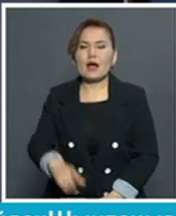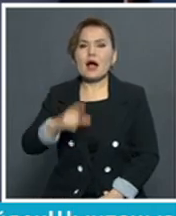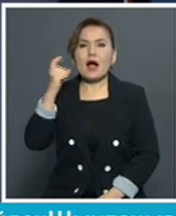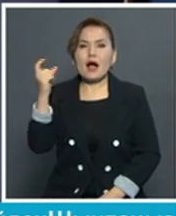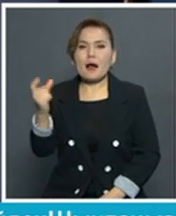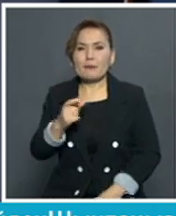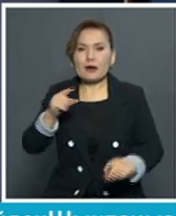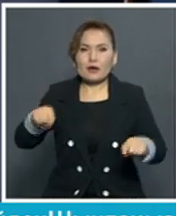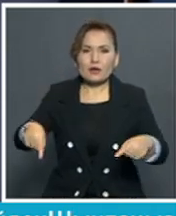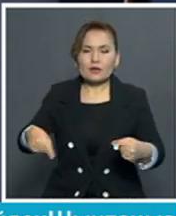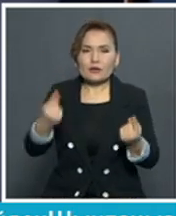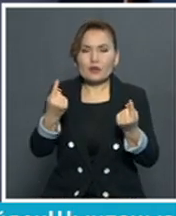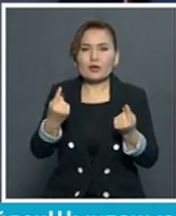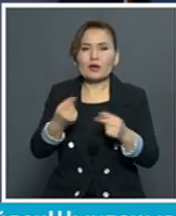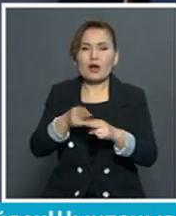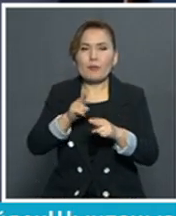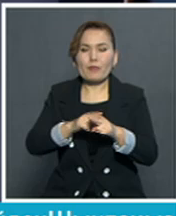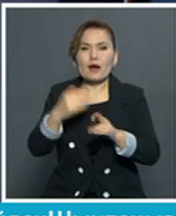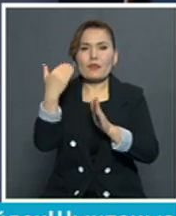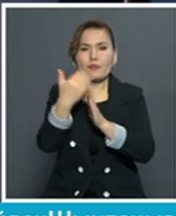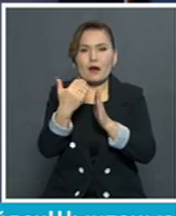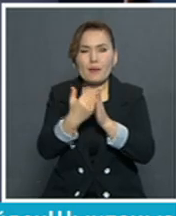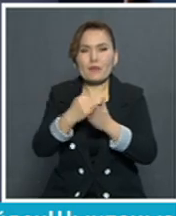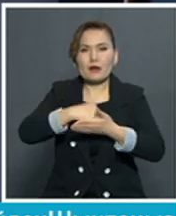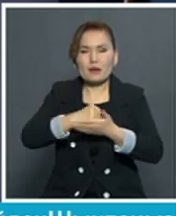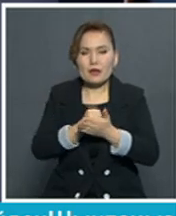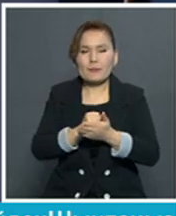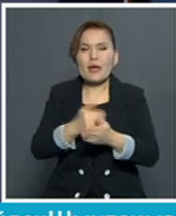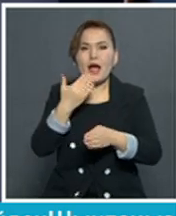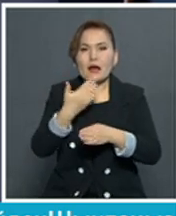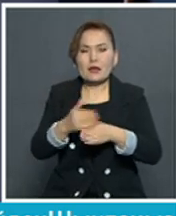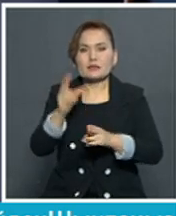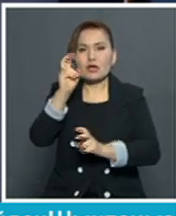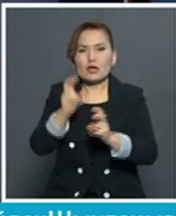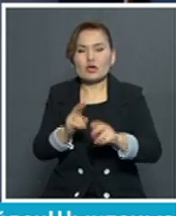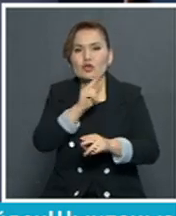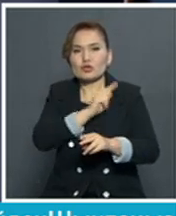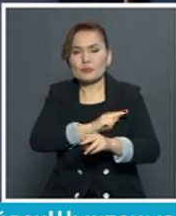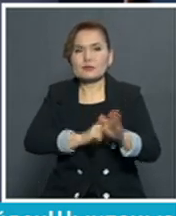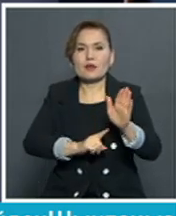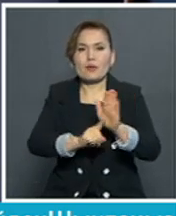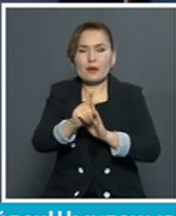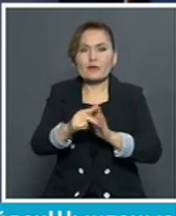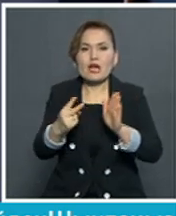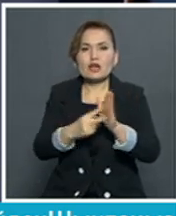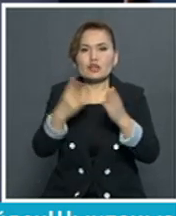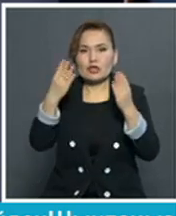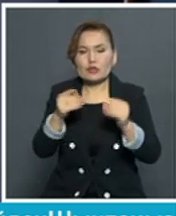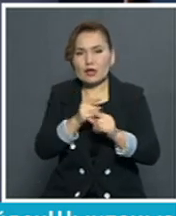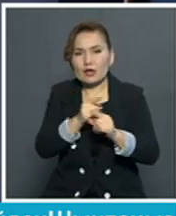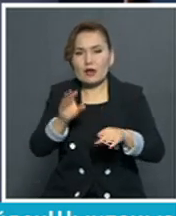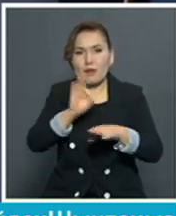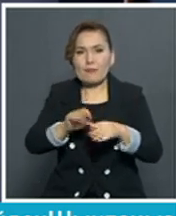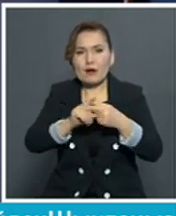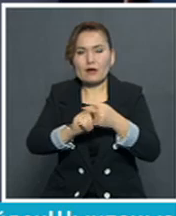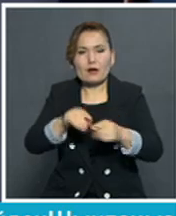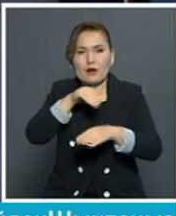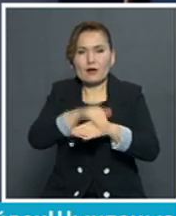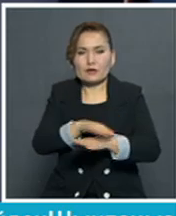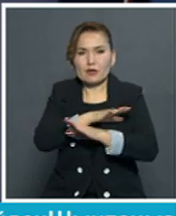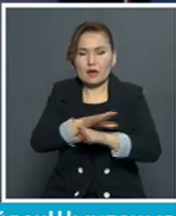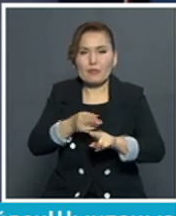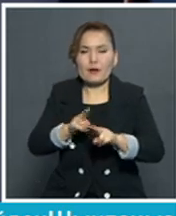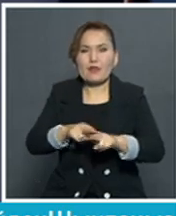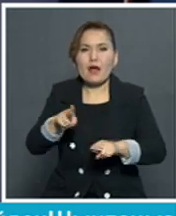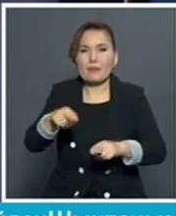Экономиканы қалпына келтіру үш кезеңнен тұрады. Кәсіпорындар кезең-кезеңмен қызметін жандандырады. Соңғы 7 күнде вирус анықталмаған штаттарға